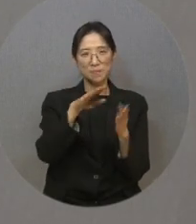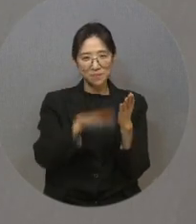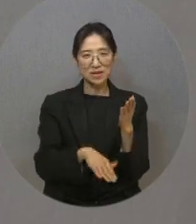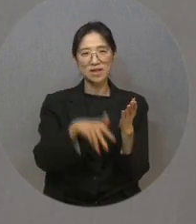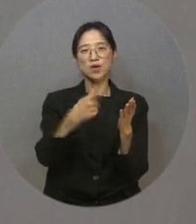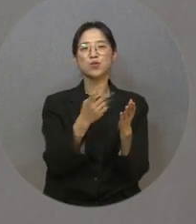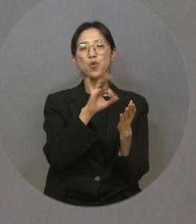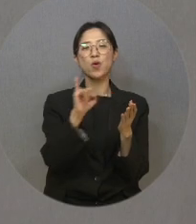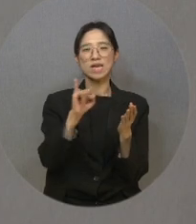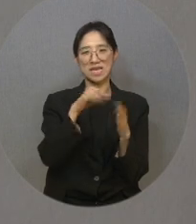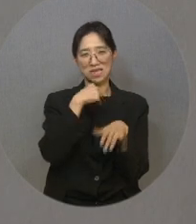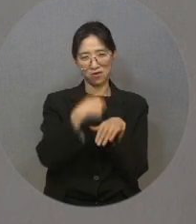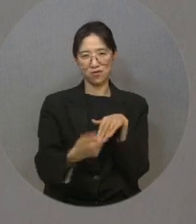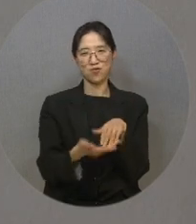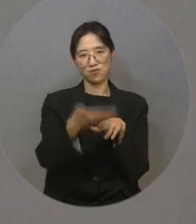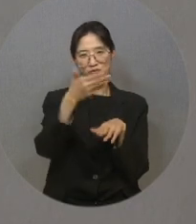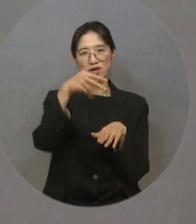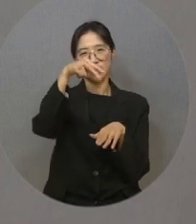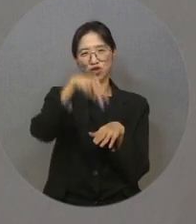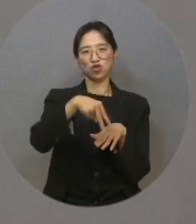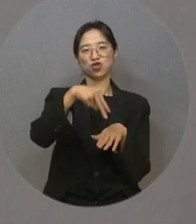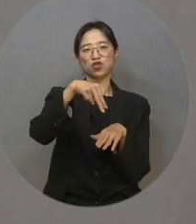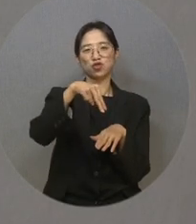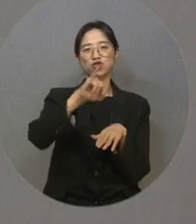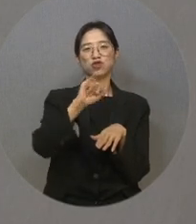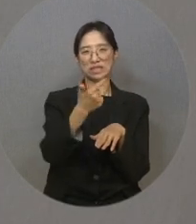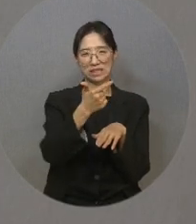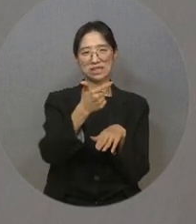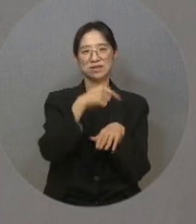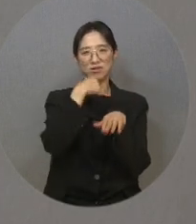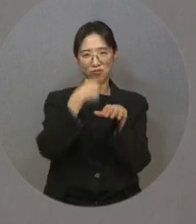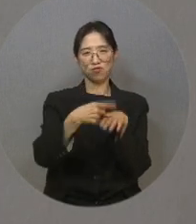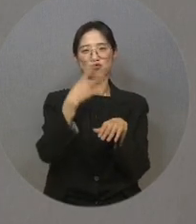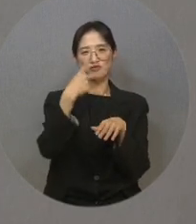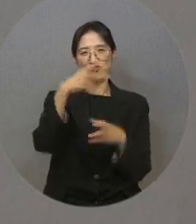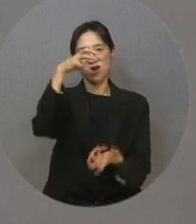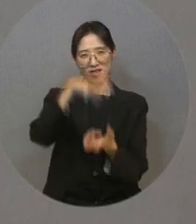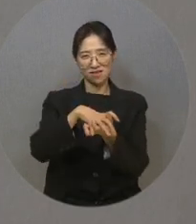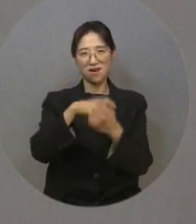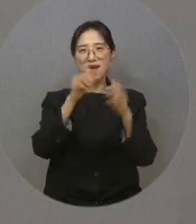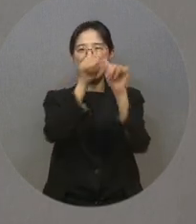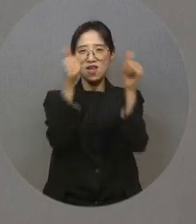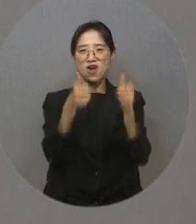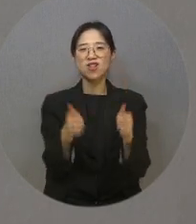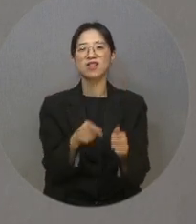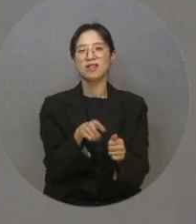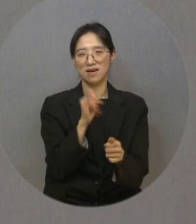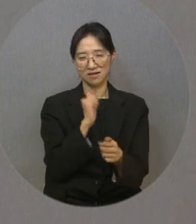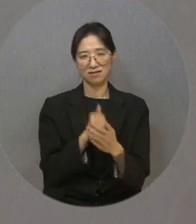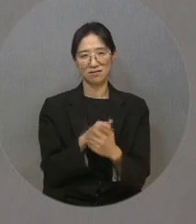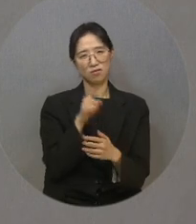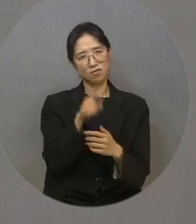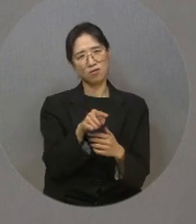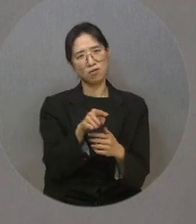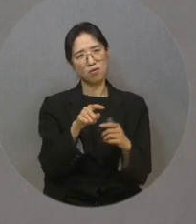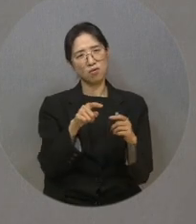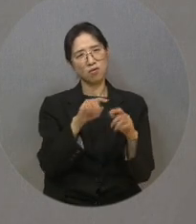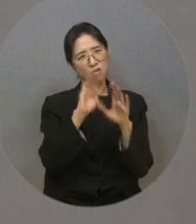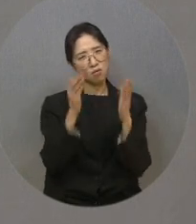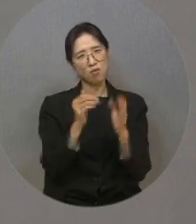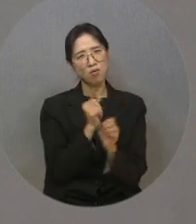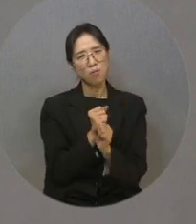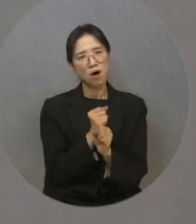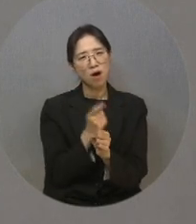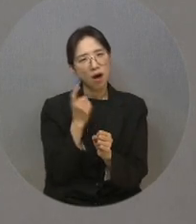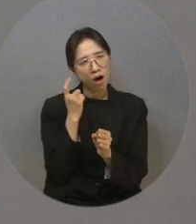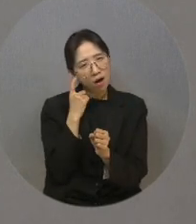밑에는 조이족이고 위에는 우리 쭈신족이 있는 두 개가 결합된 석상이 있습니다. 왜 이런 석상을 만들었을까라고 봤을 때